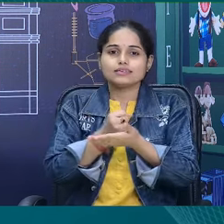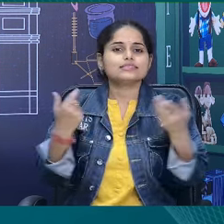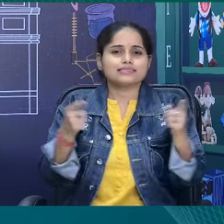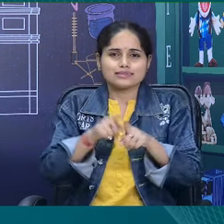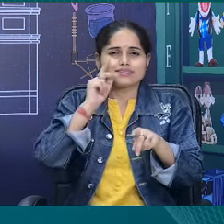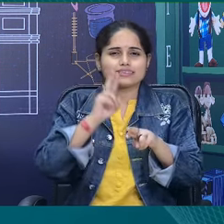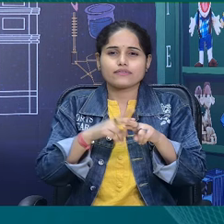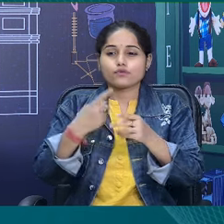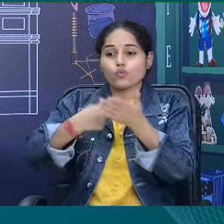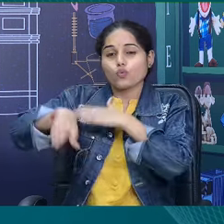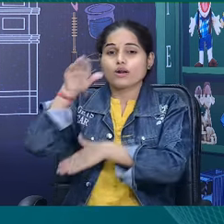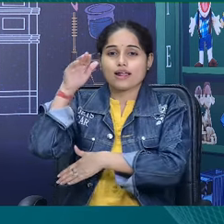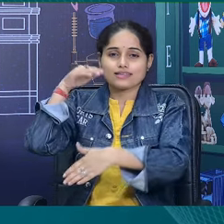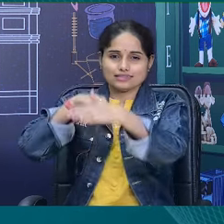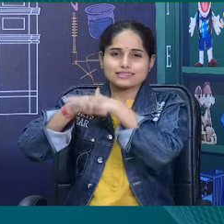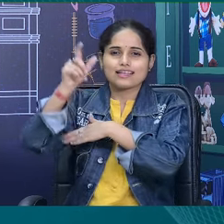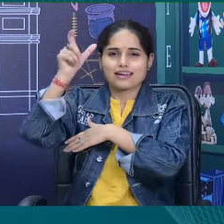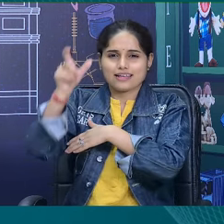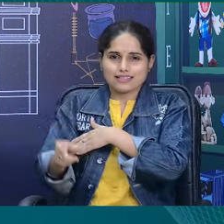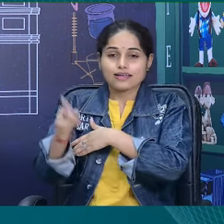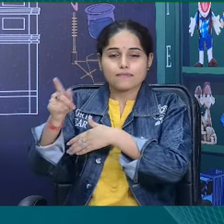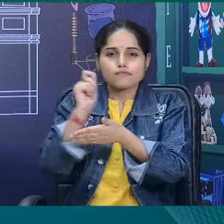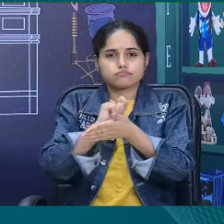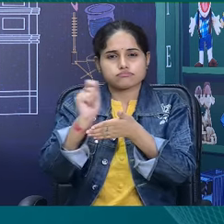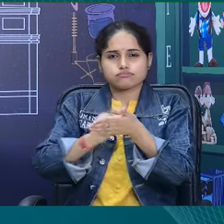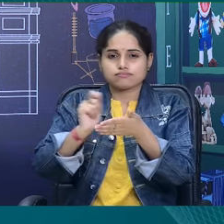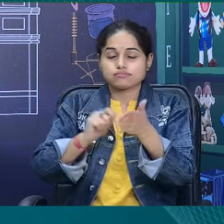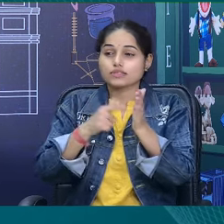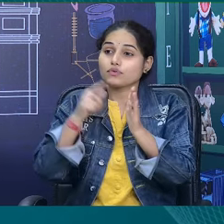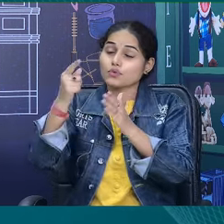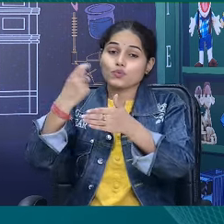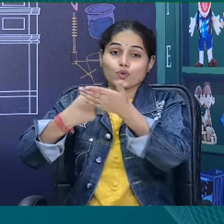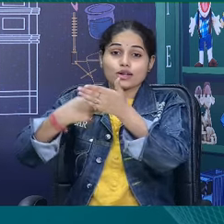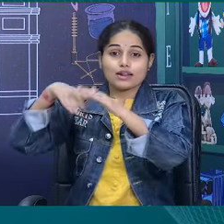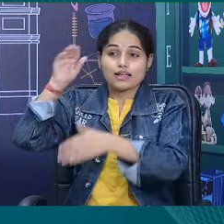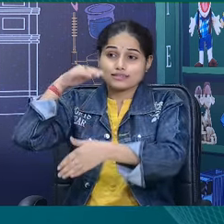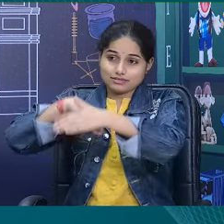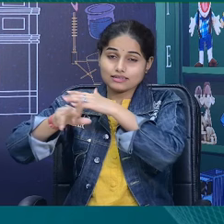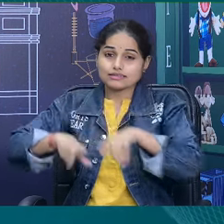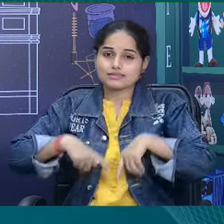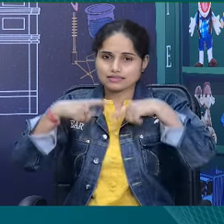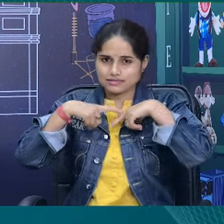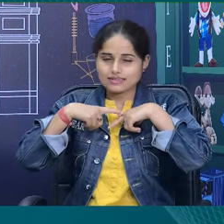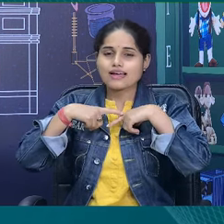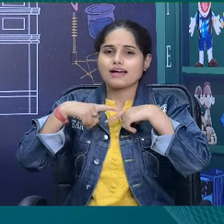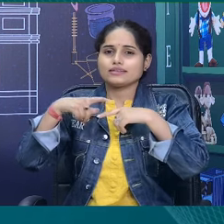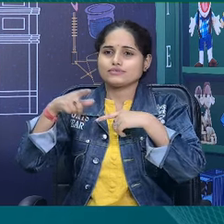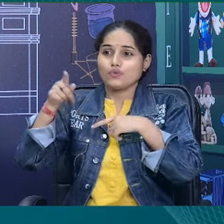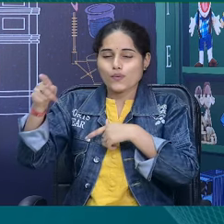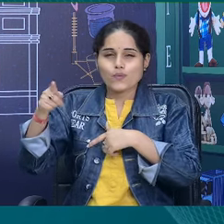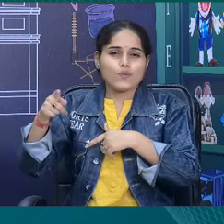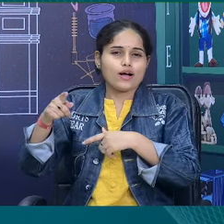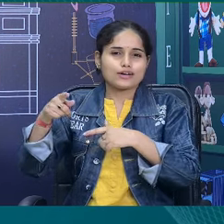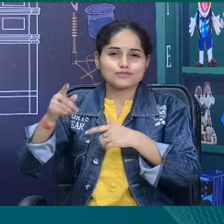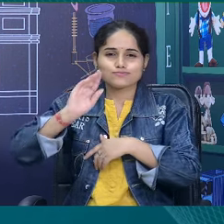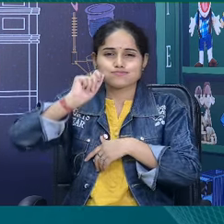अगर राजस्थान का कवि होगा तो उसके अंदर वो राजस्थान की जो जीवन शैली है राजस्थान का जो शाही अंदाज